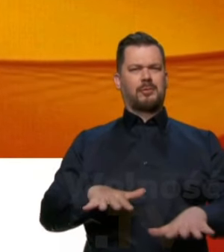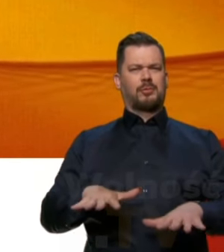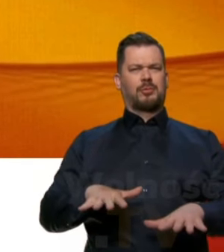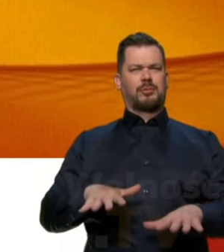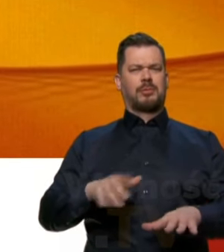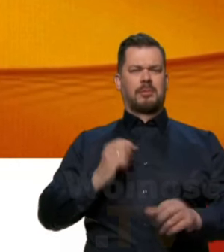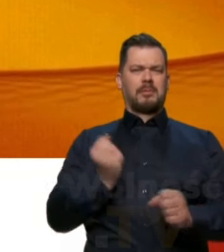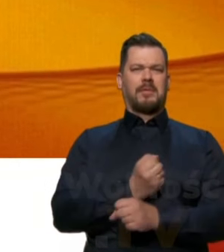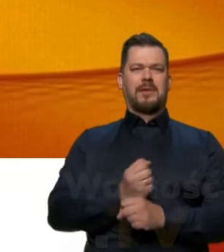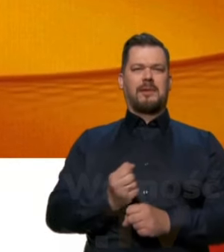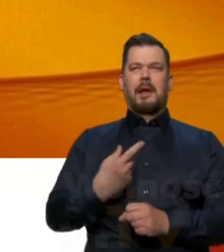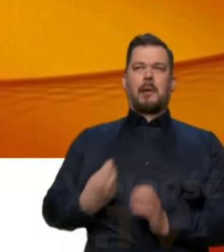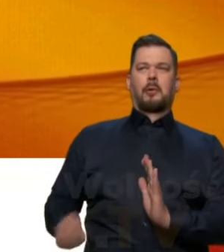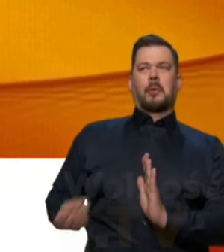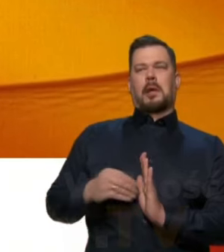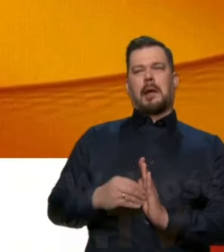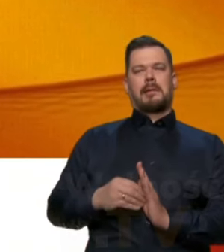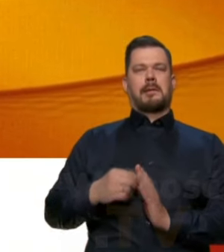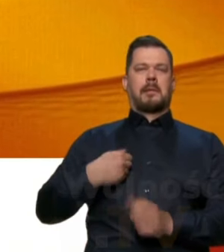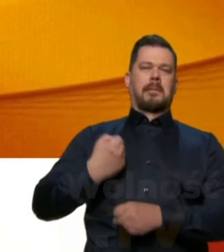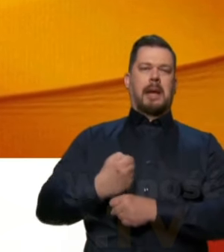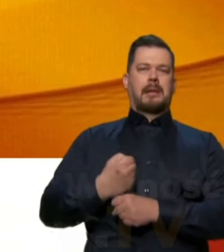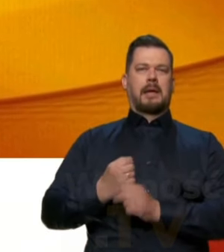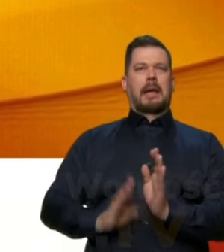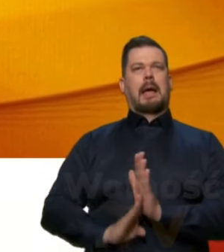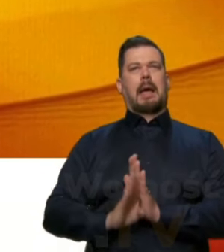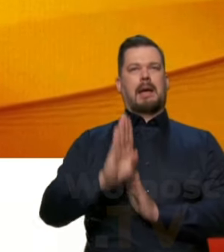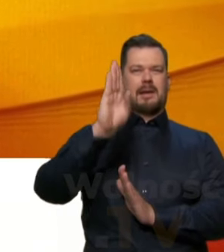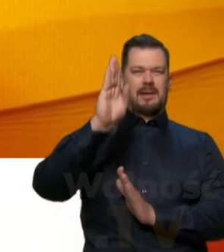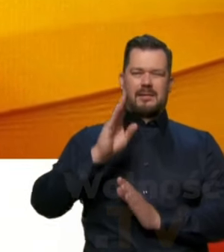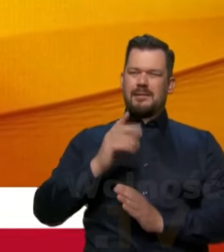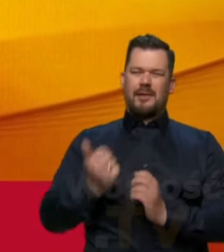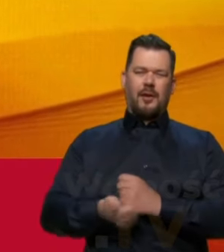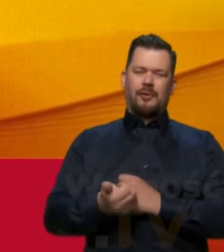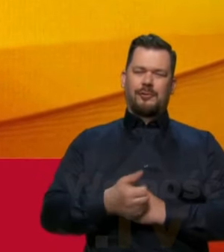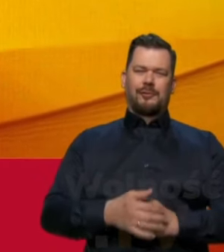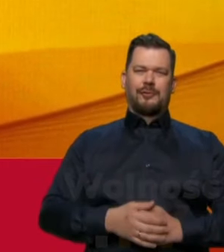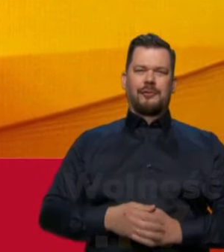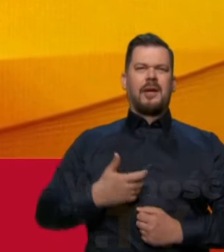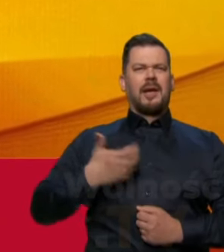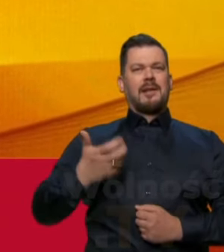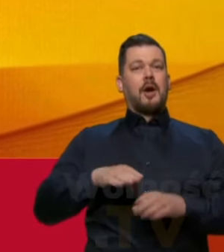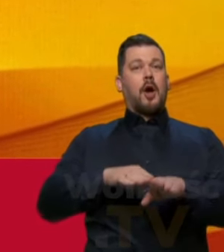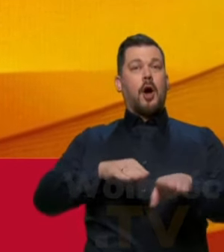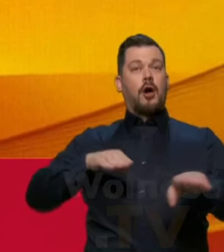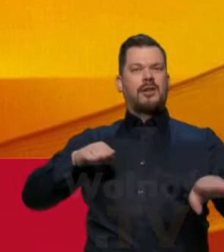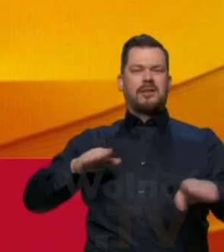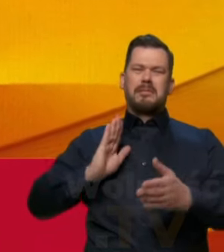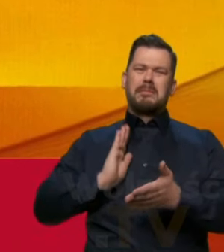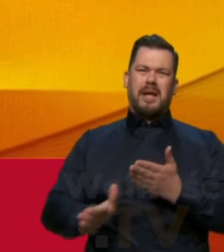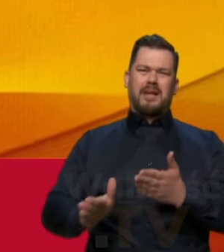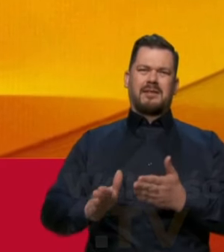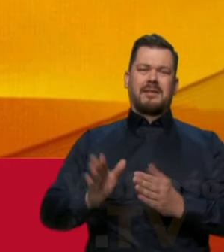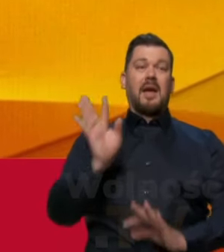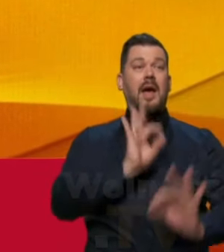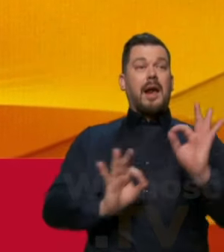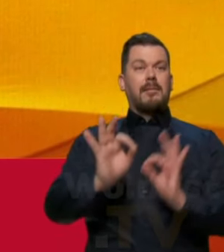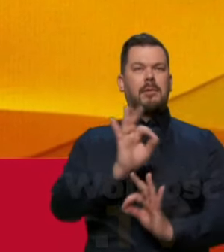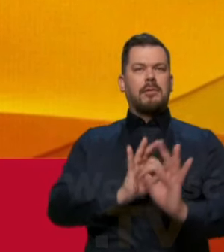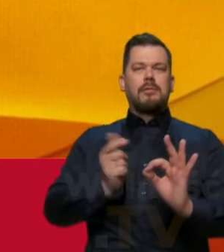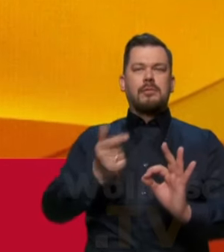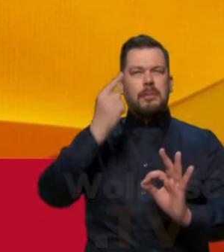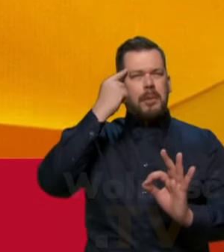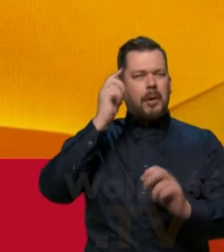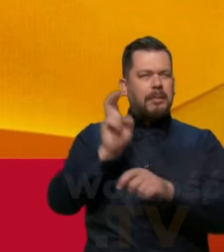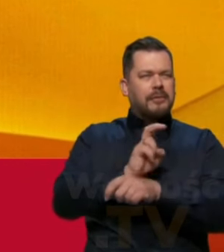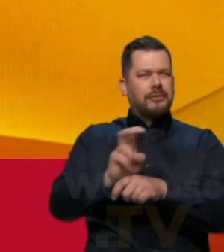serio, a nie jako dodatek do swojej kariery. Chcę miasta odkorkowanego, gdzie remonty przeprowadzane są z